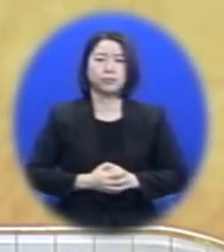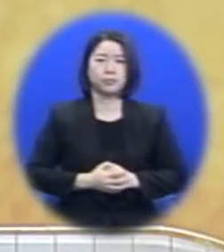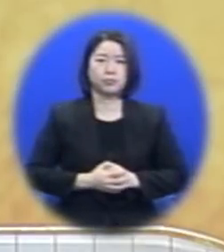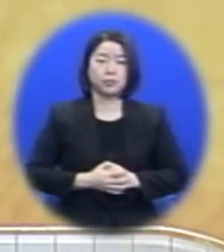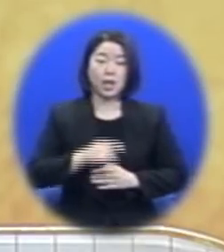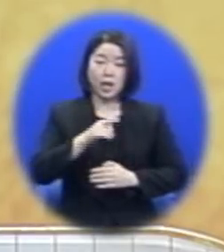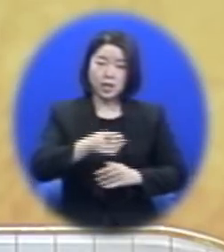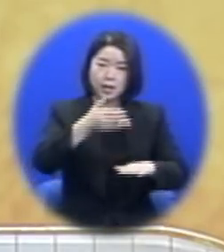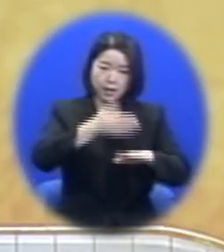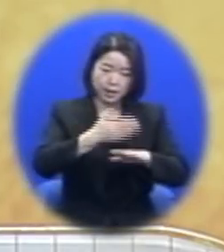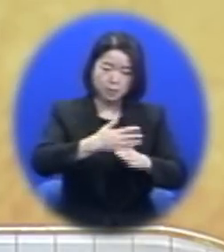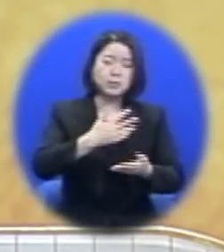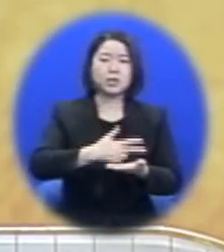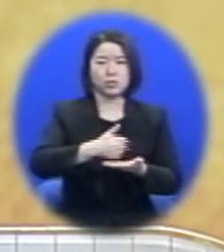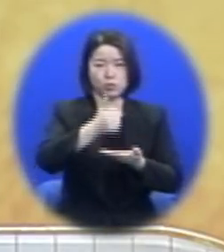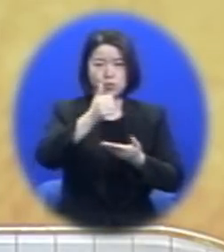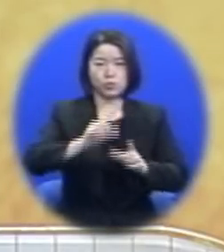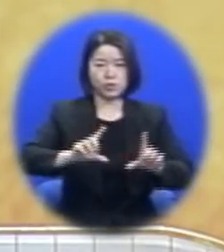이것이 감사주일이에요.